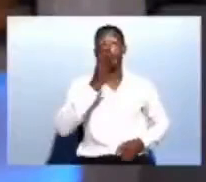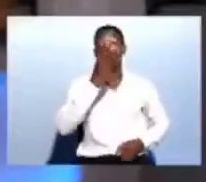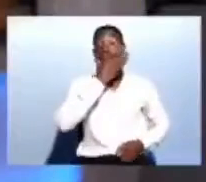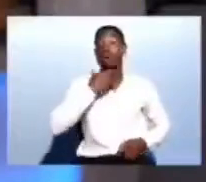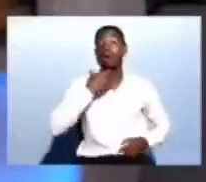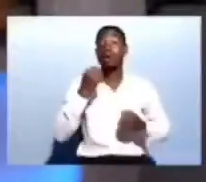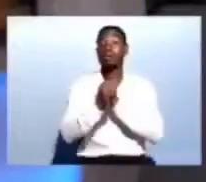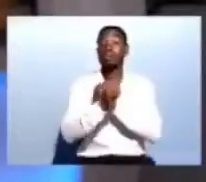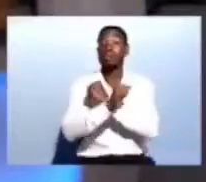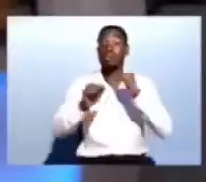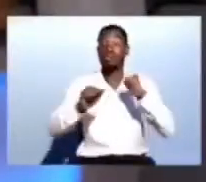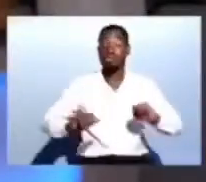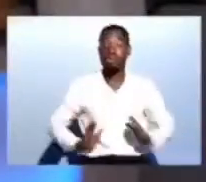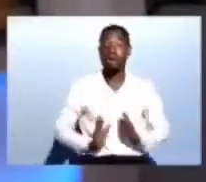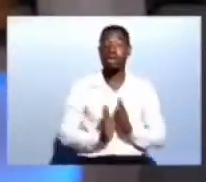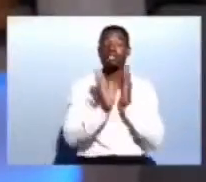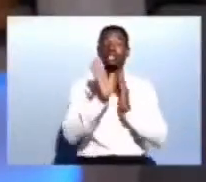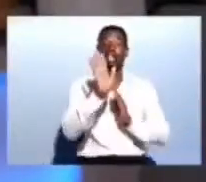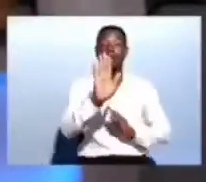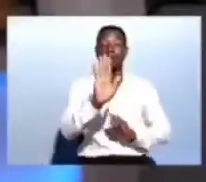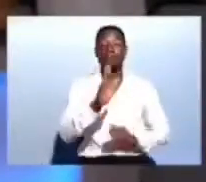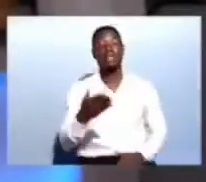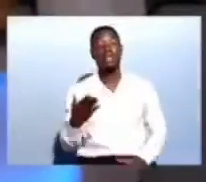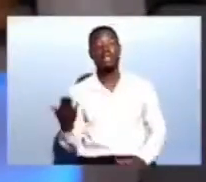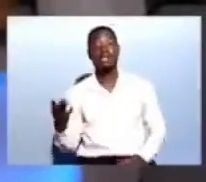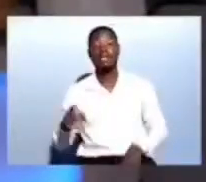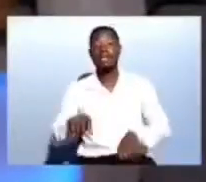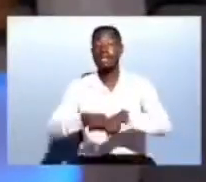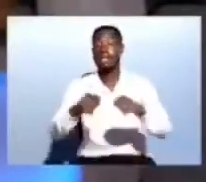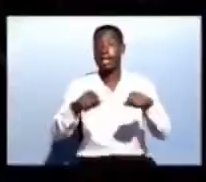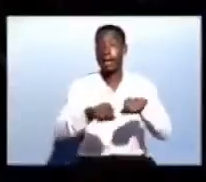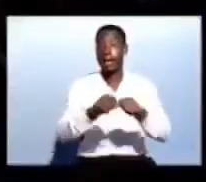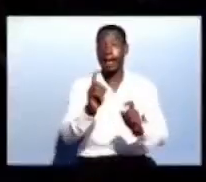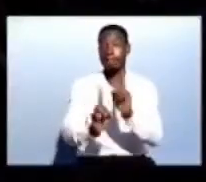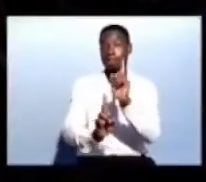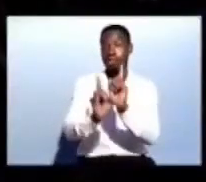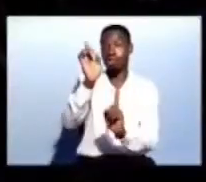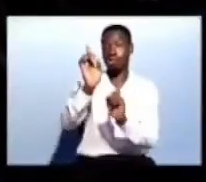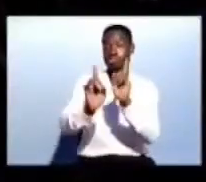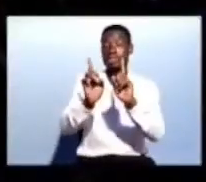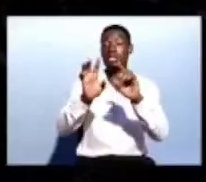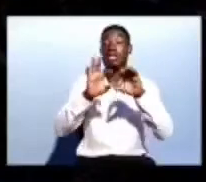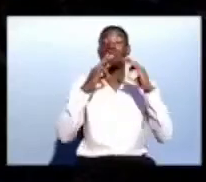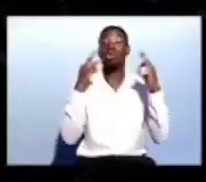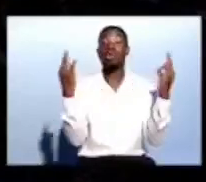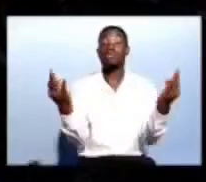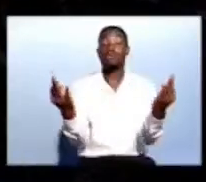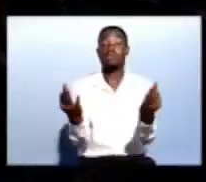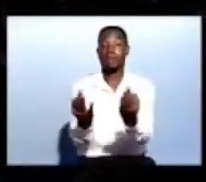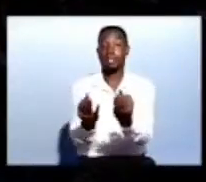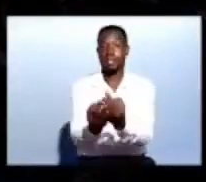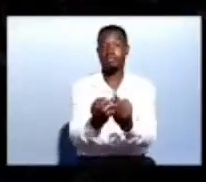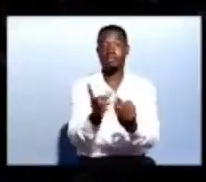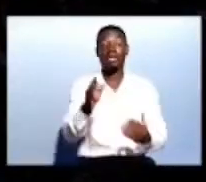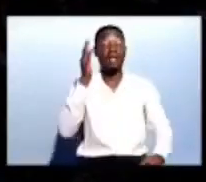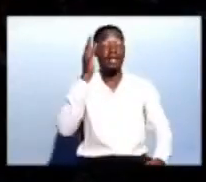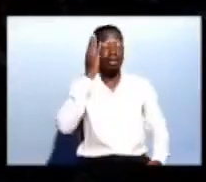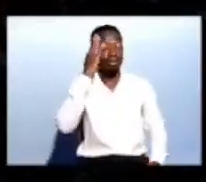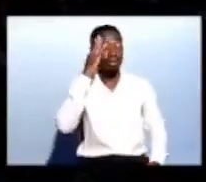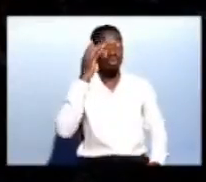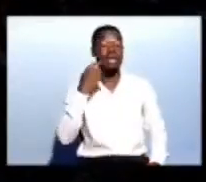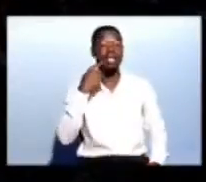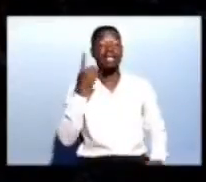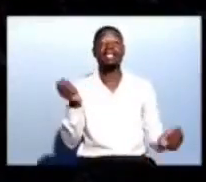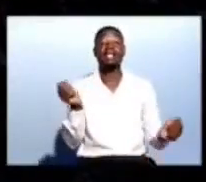yako. Kingine kinachoharibu mti wa familia ni kujua kila kitu. Kuna wanandoa